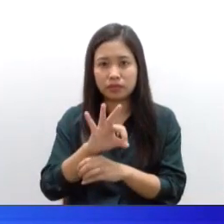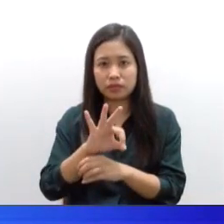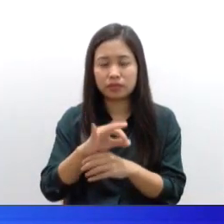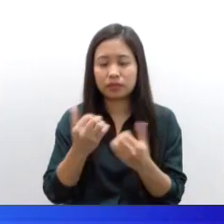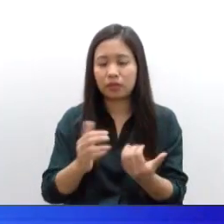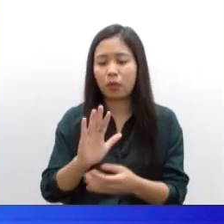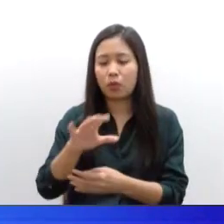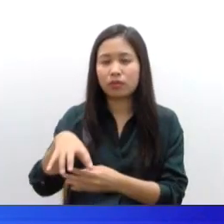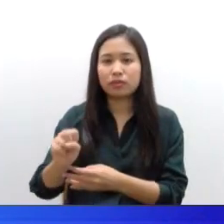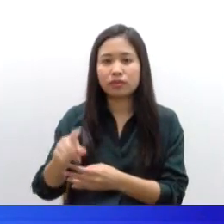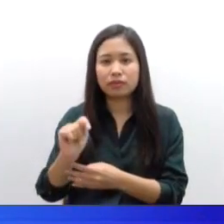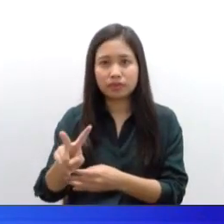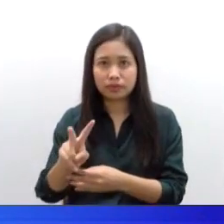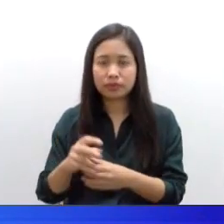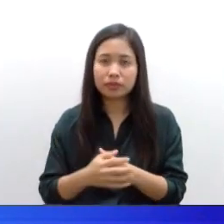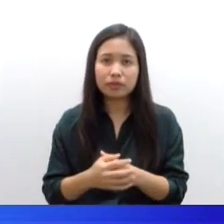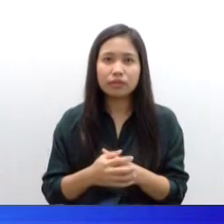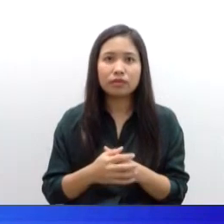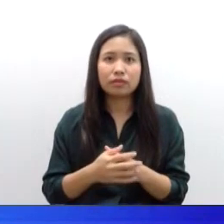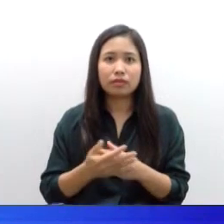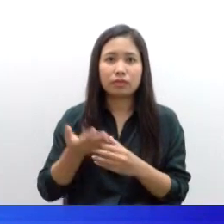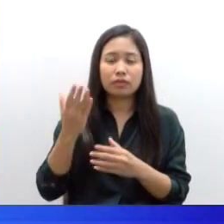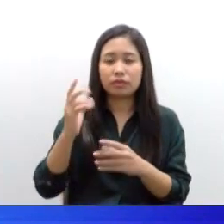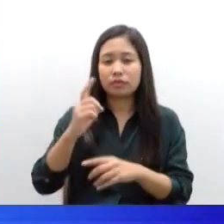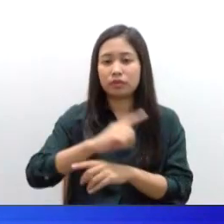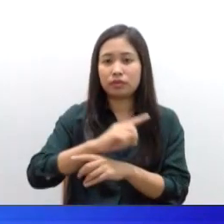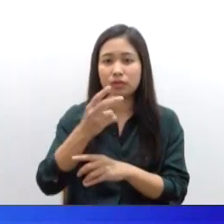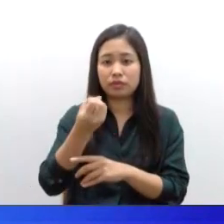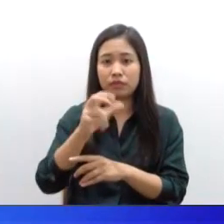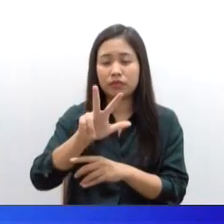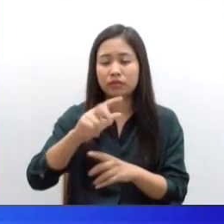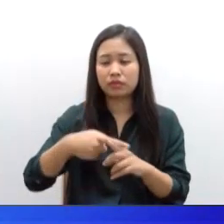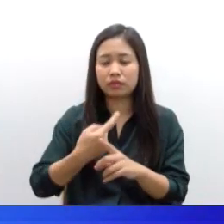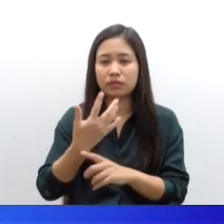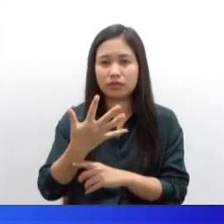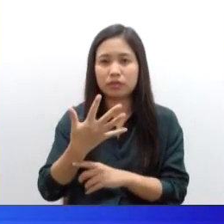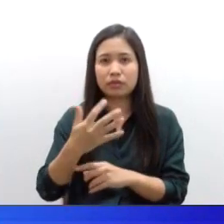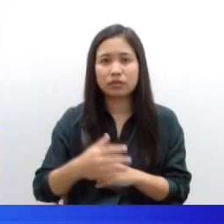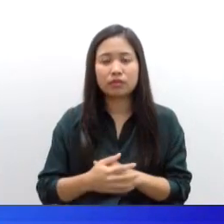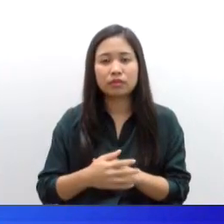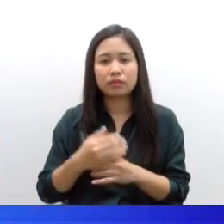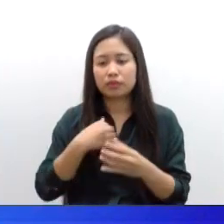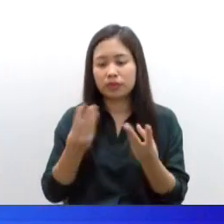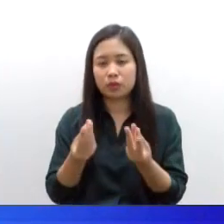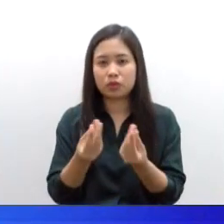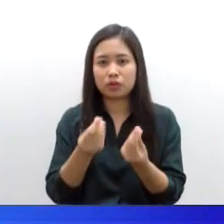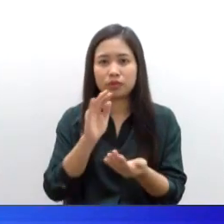นะครับถ้าเราสังเกตครับว่าในวันที่13พฤษภาคมนะครับเรามีตัวเลขสะสม